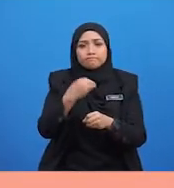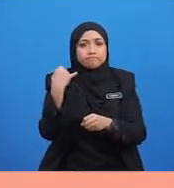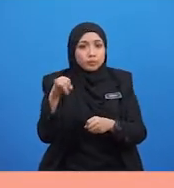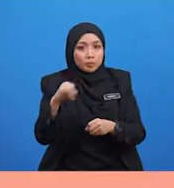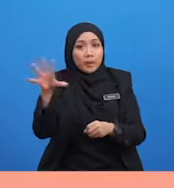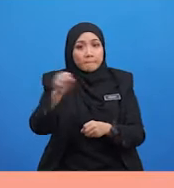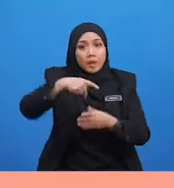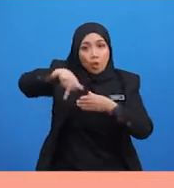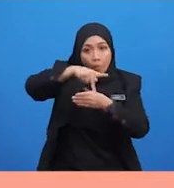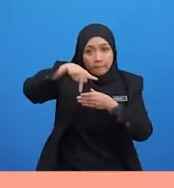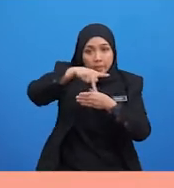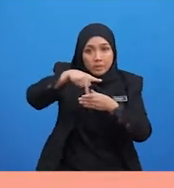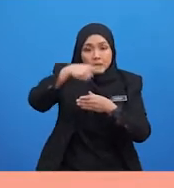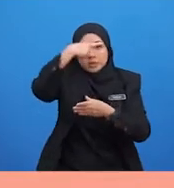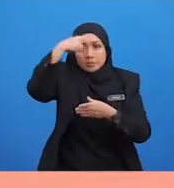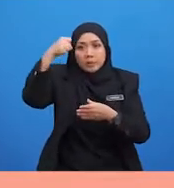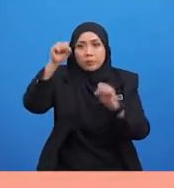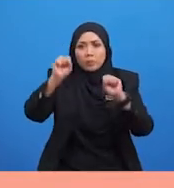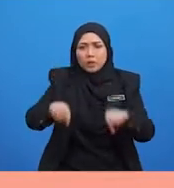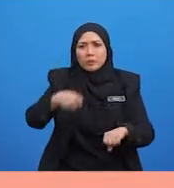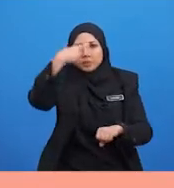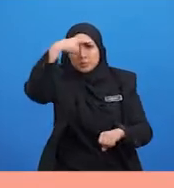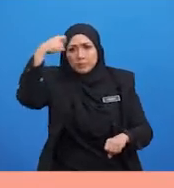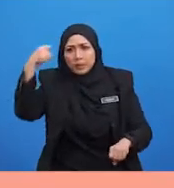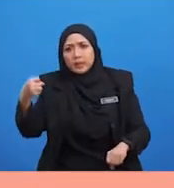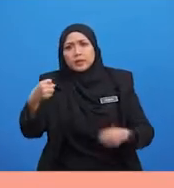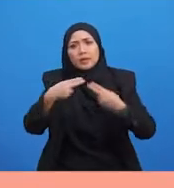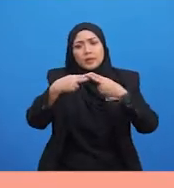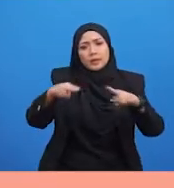kehilangan elektrolit semasa pemulihan.